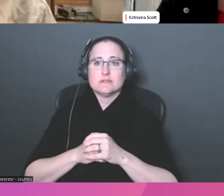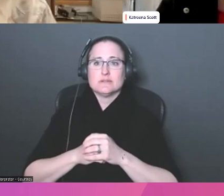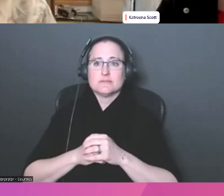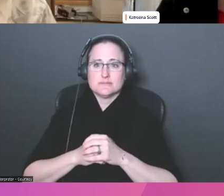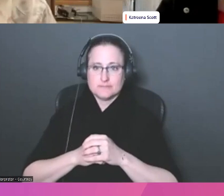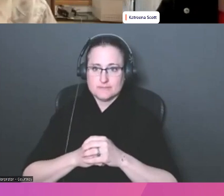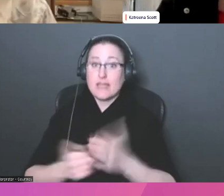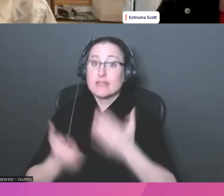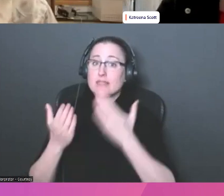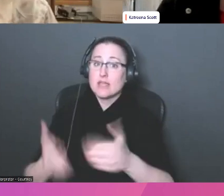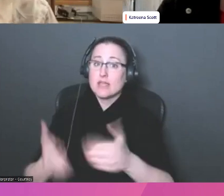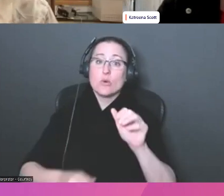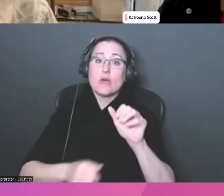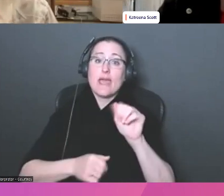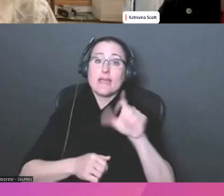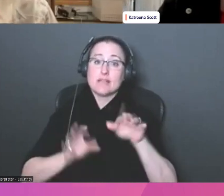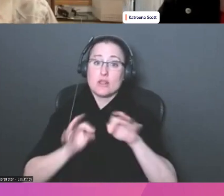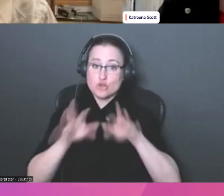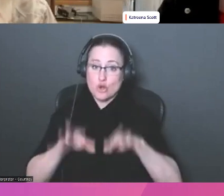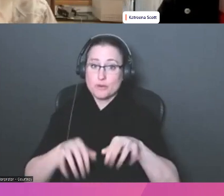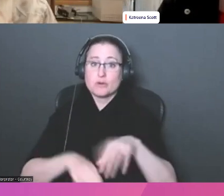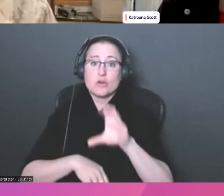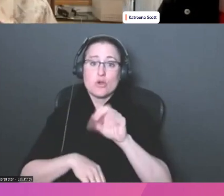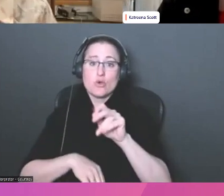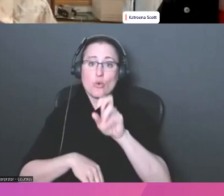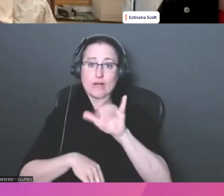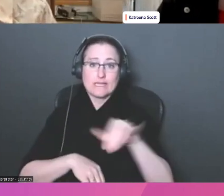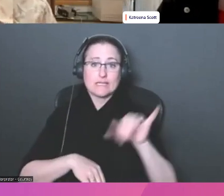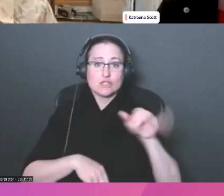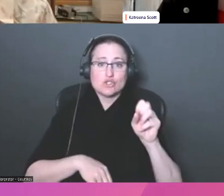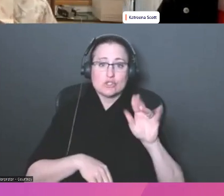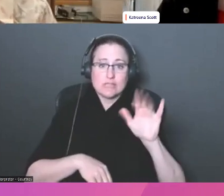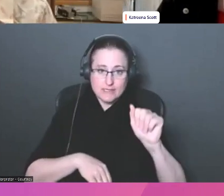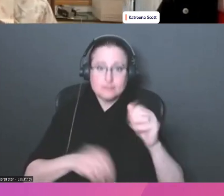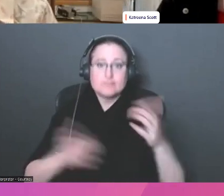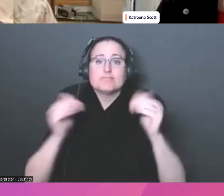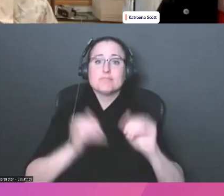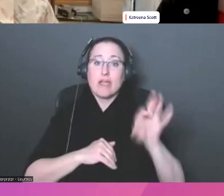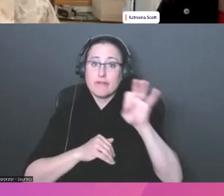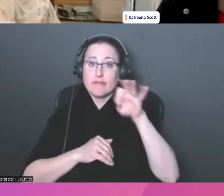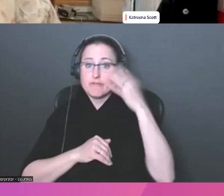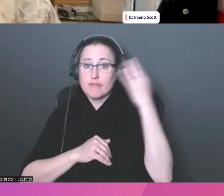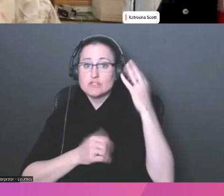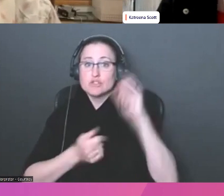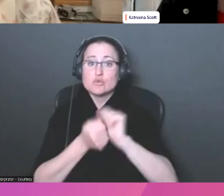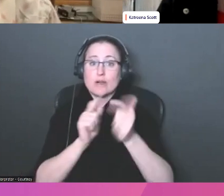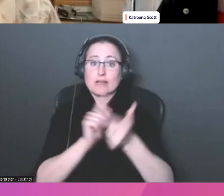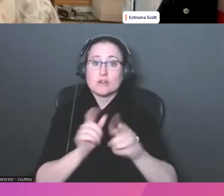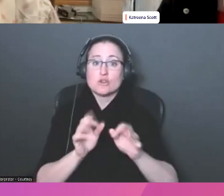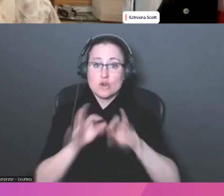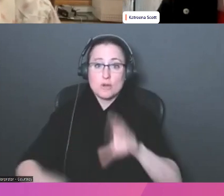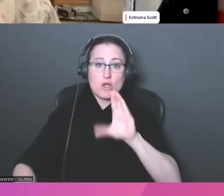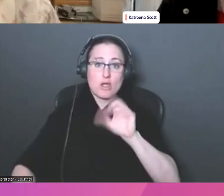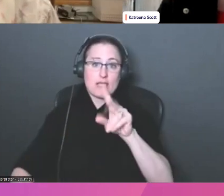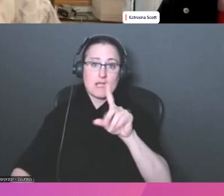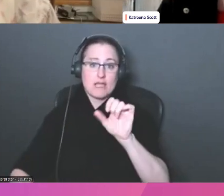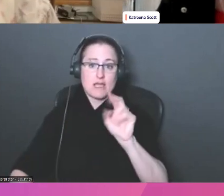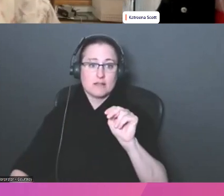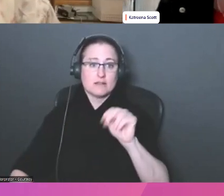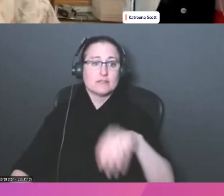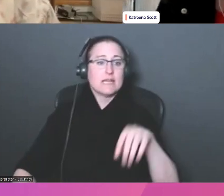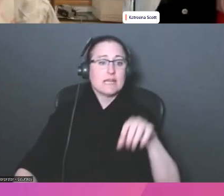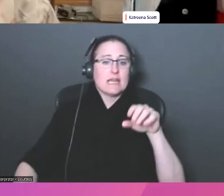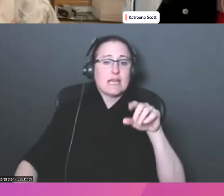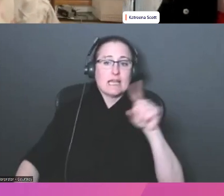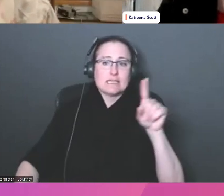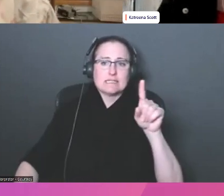auditoire. Merci aux interprètes, à Estelle, Courtney et Jessica, et aussi à